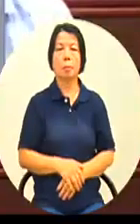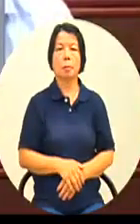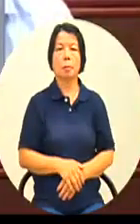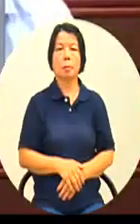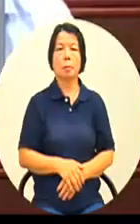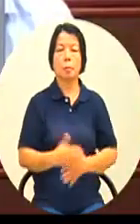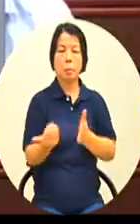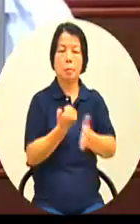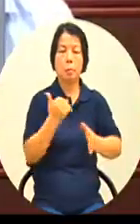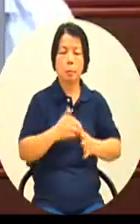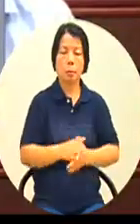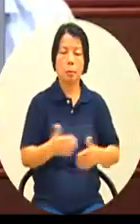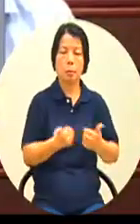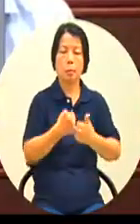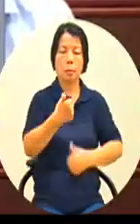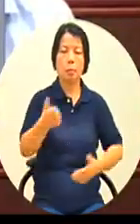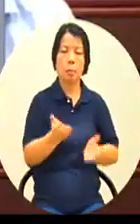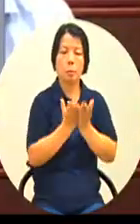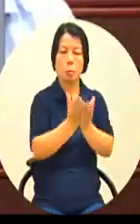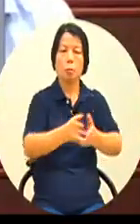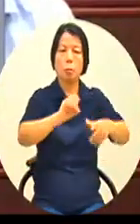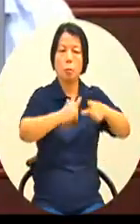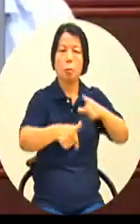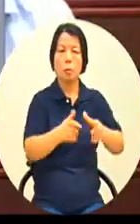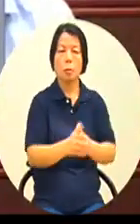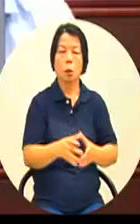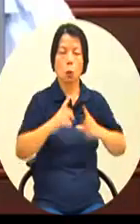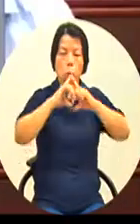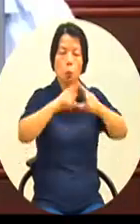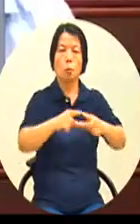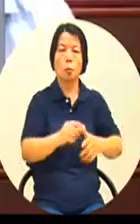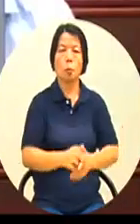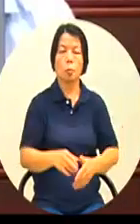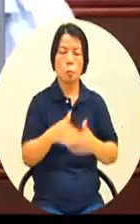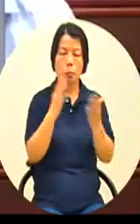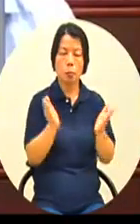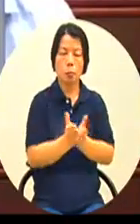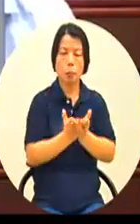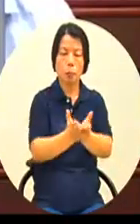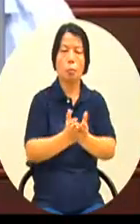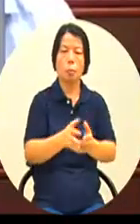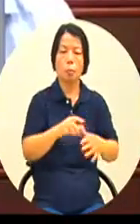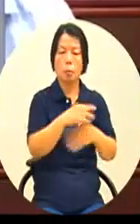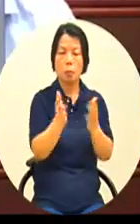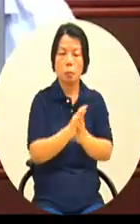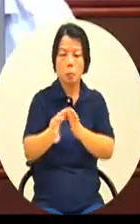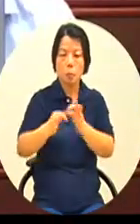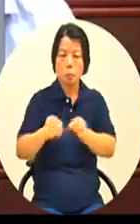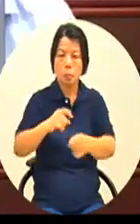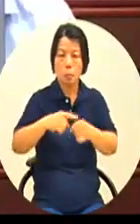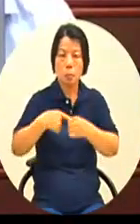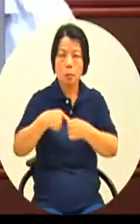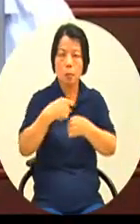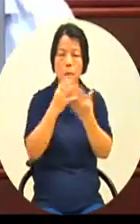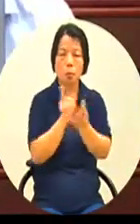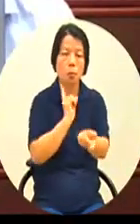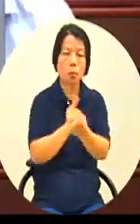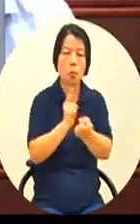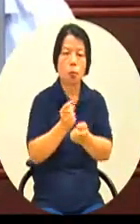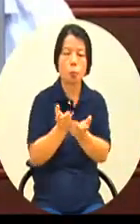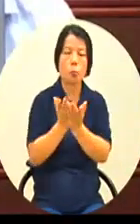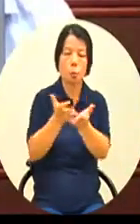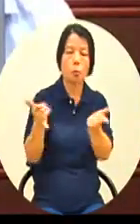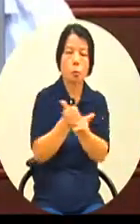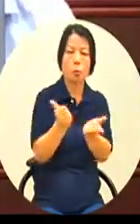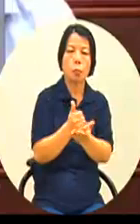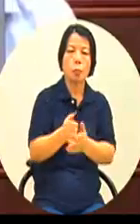关刚才议员所提到那个轮船公司的部分，我先回应哈，整个轮船公司的整个营运，还有对于乘客 不管是居民